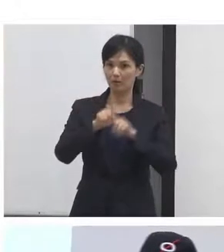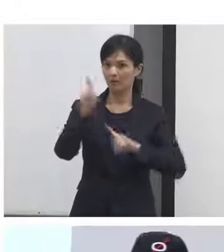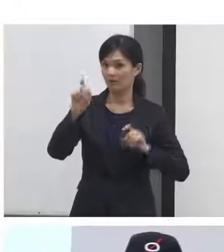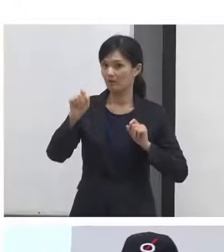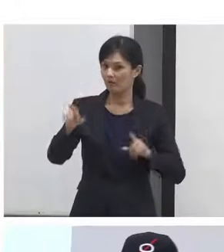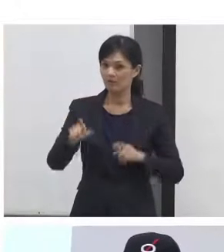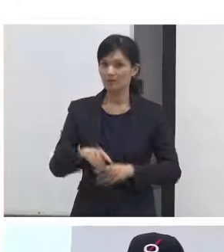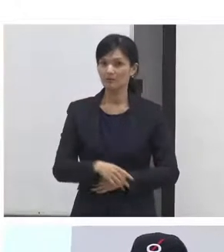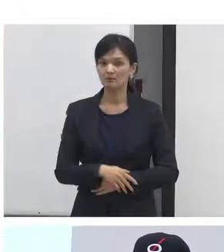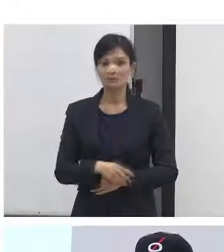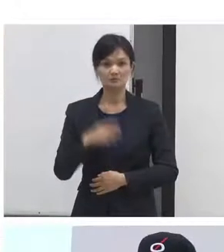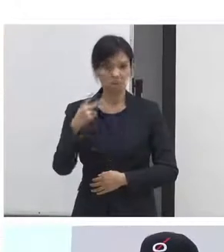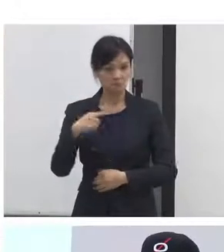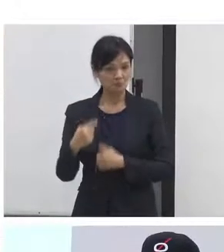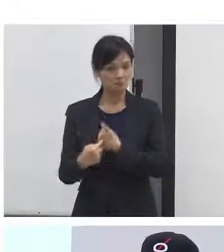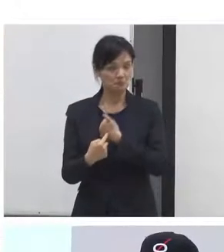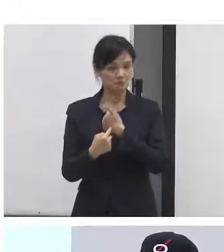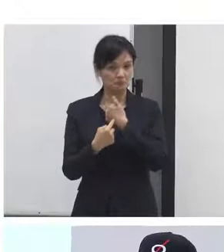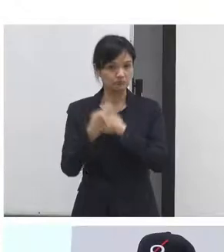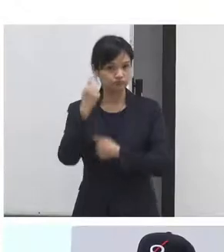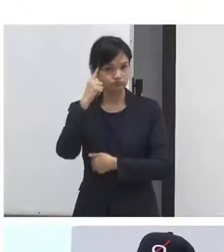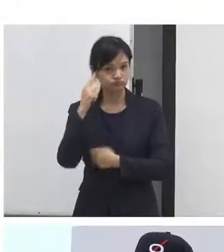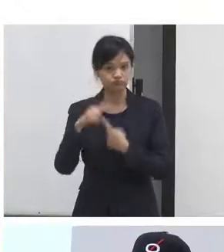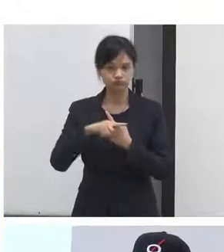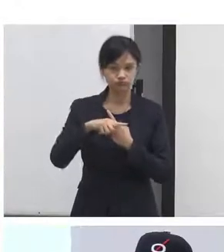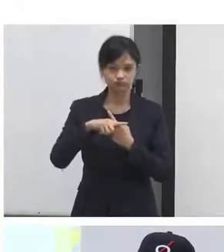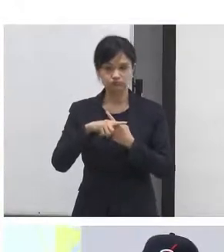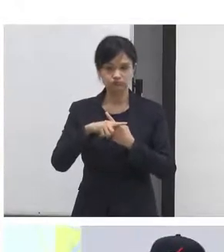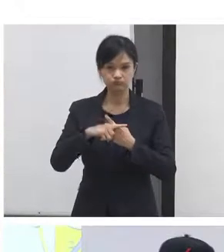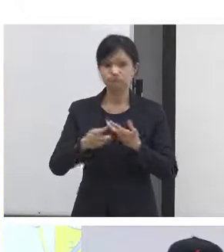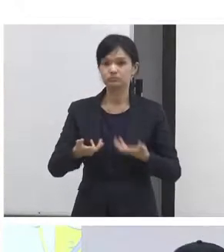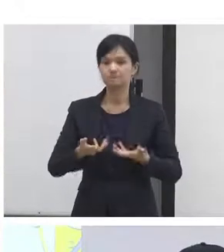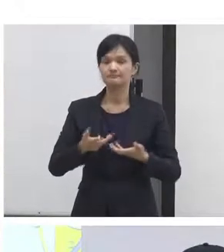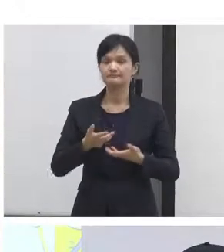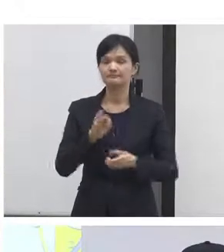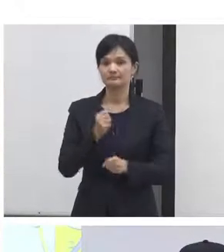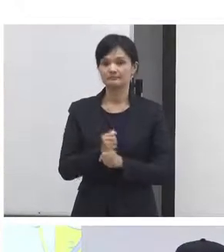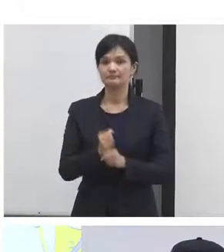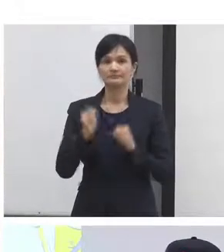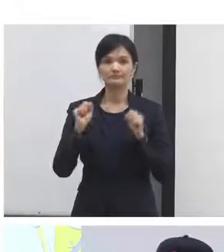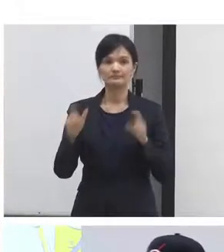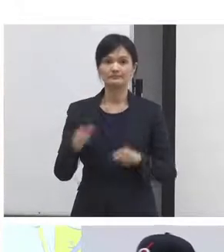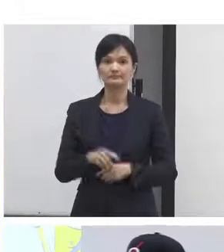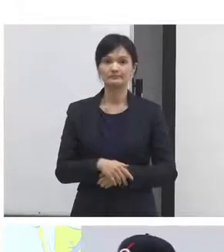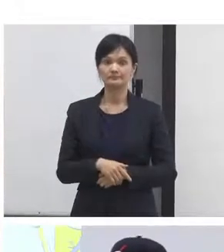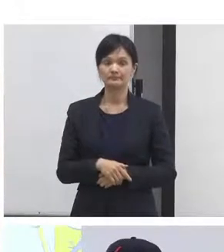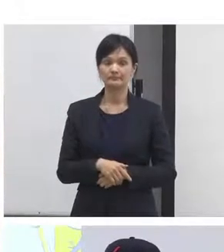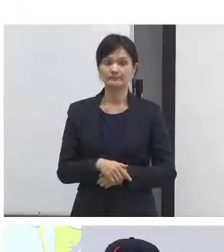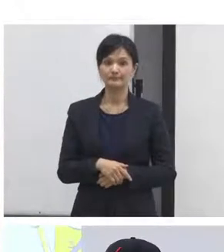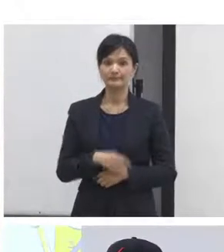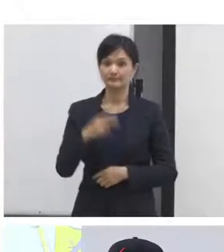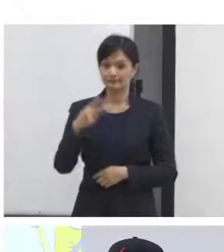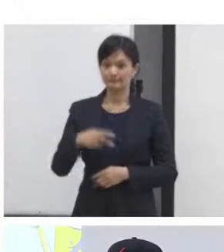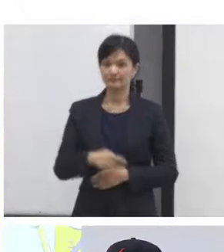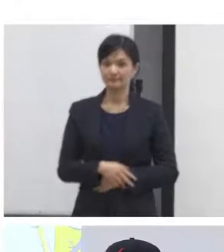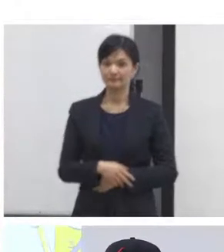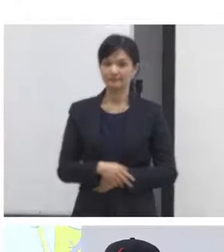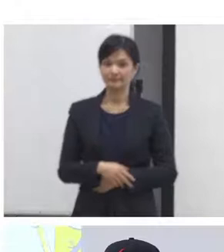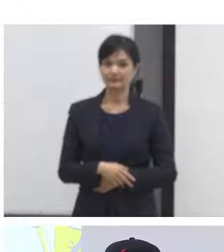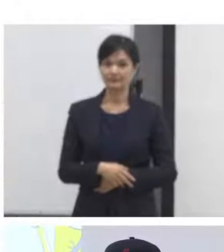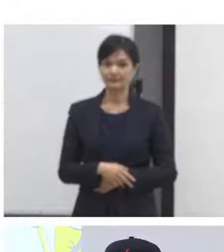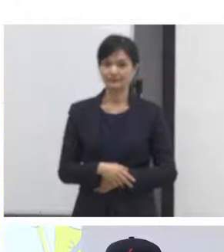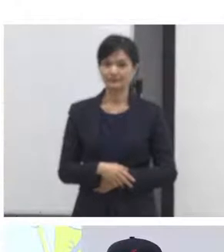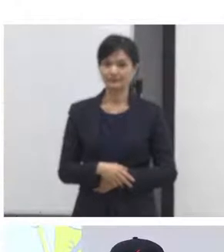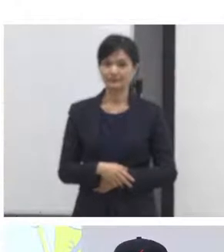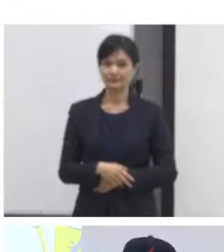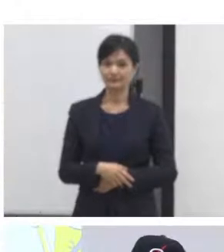那其实也刺激了我做很多的不一样的事情。 那我也曾经就说，应该说原本以